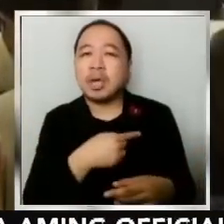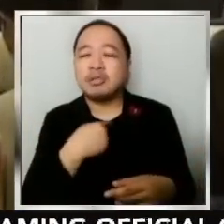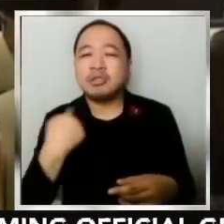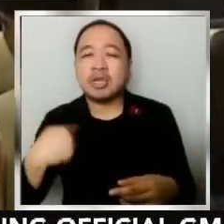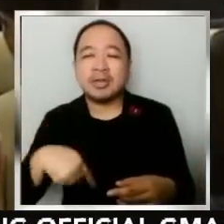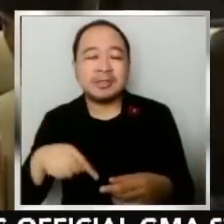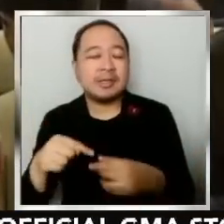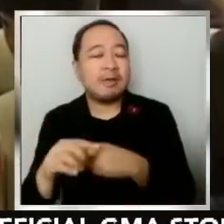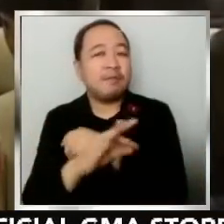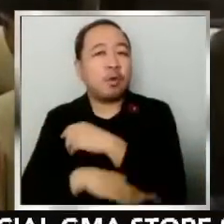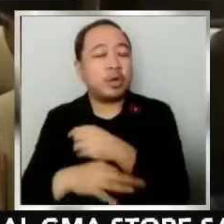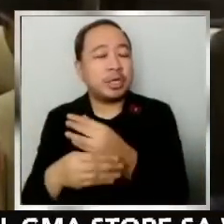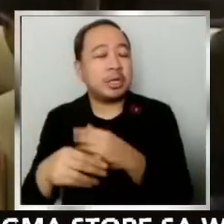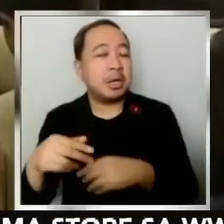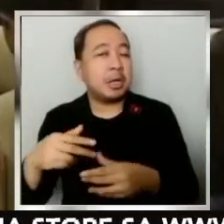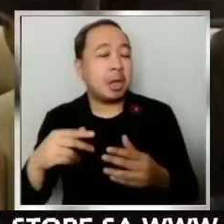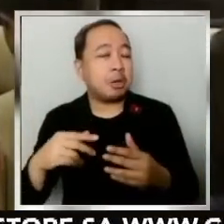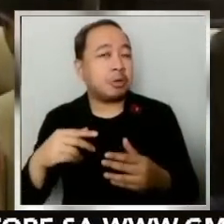raw